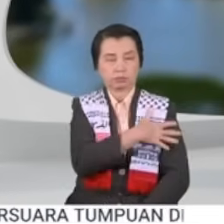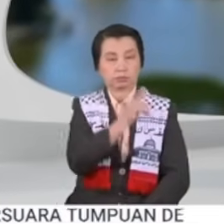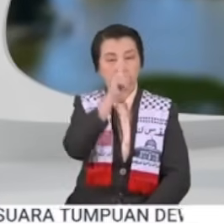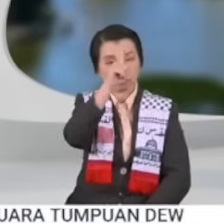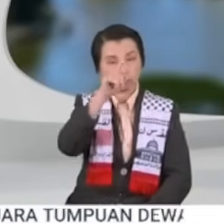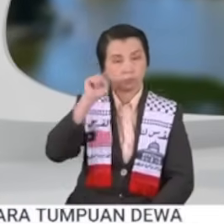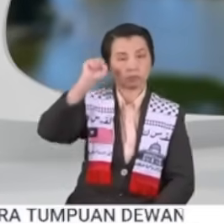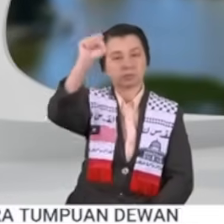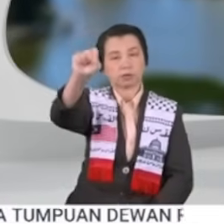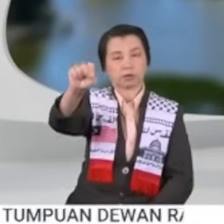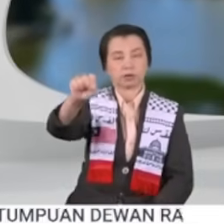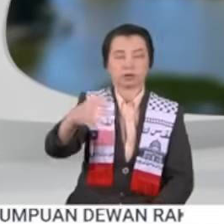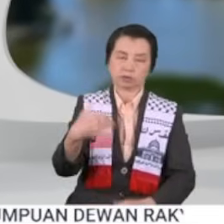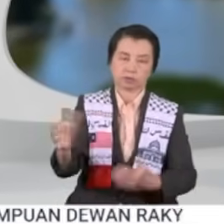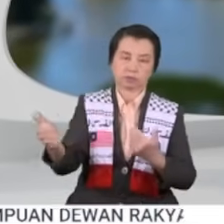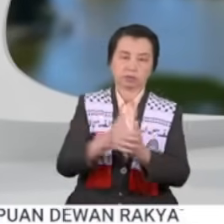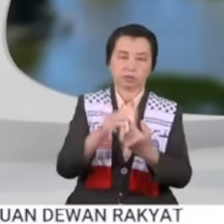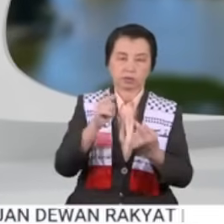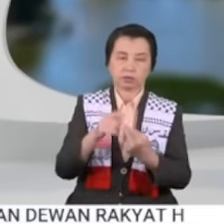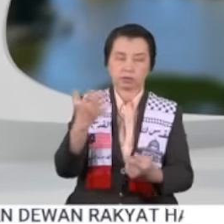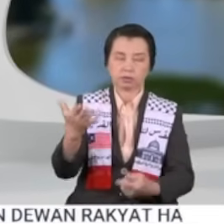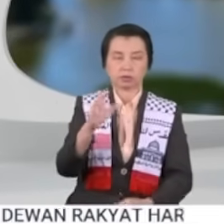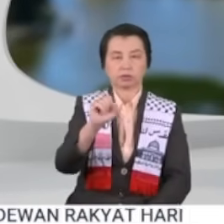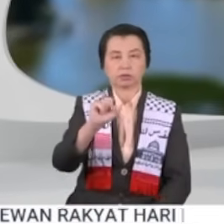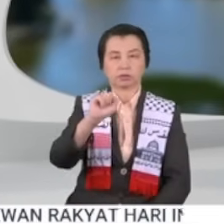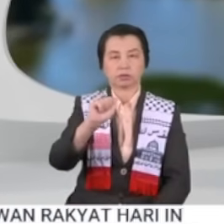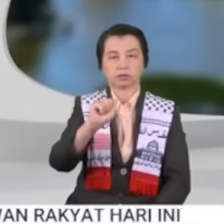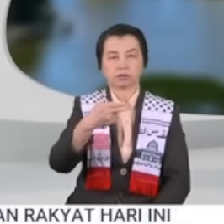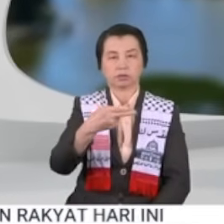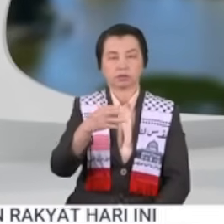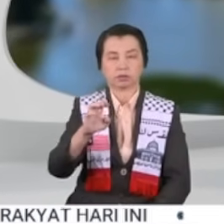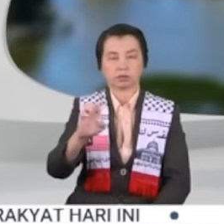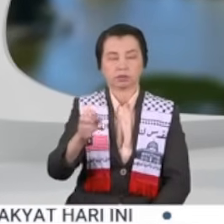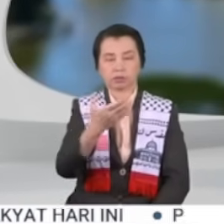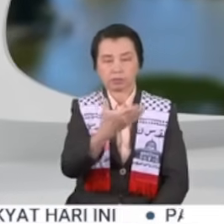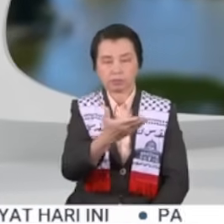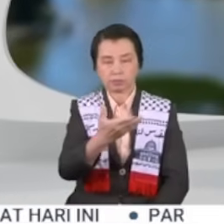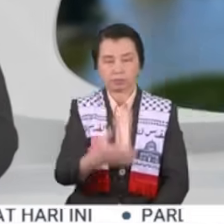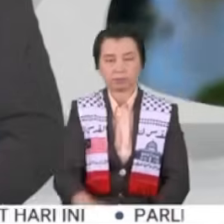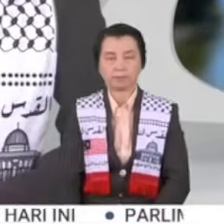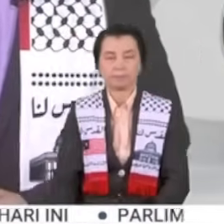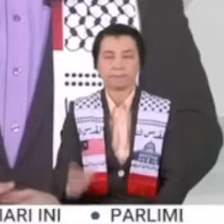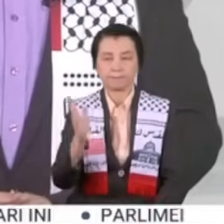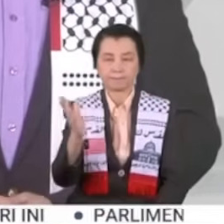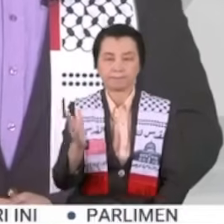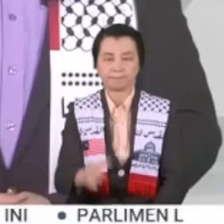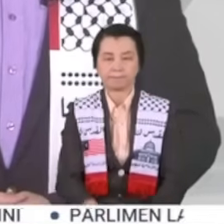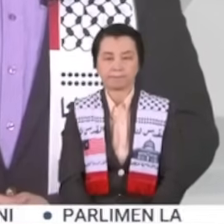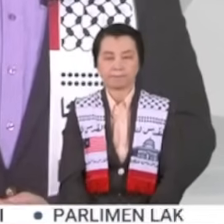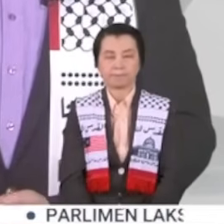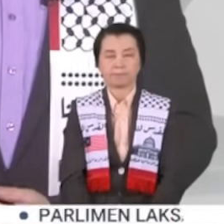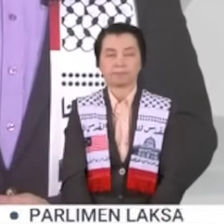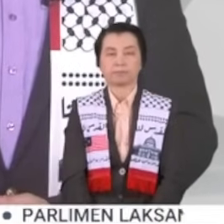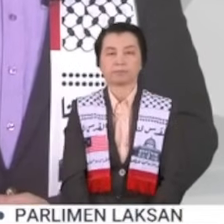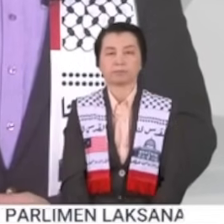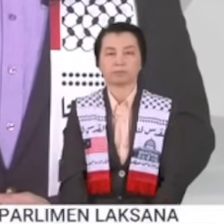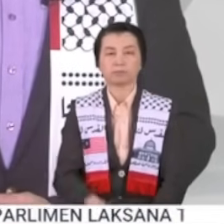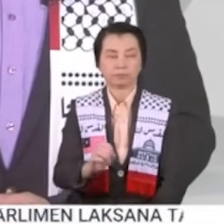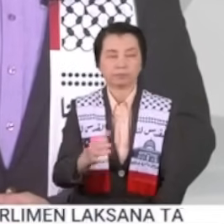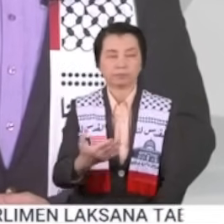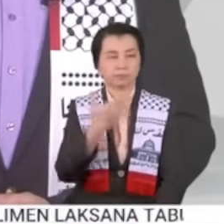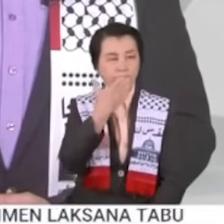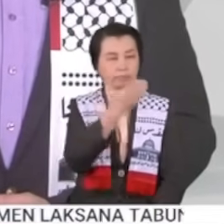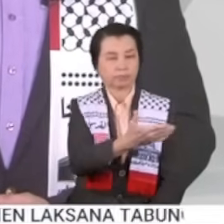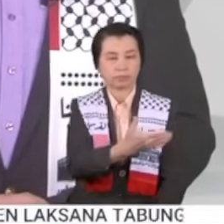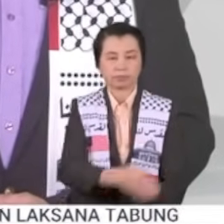pasti Merdeka baik kita kembali bersama Sahi di angkasauri untuk berita seterusnya Sahi silakan Baik bu